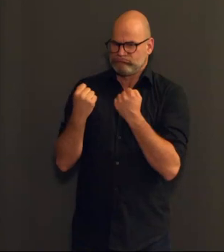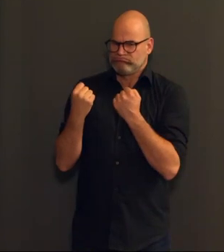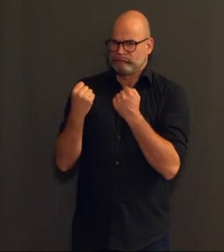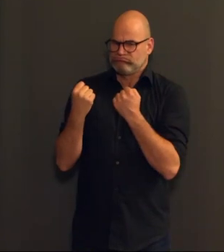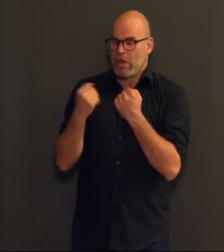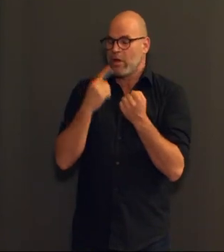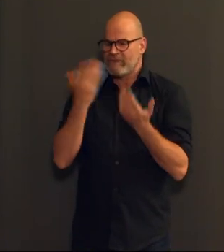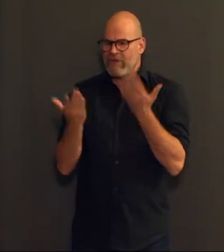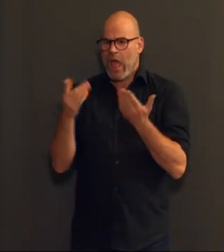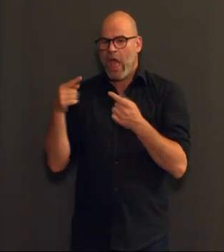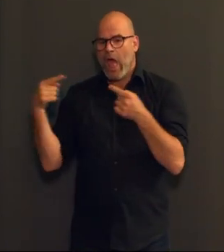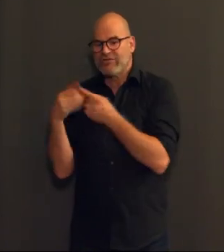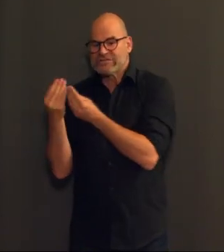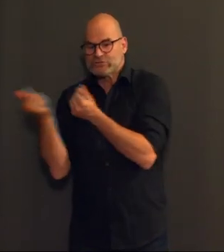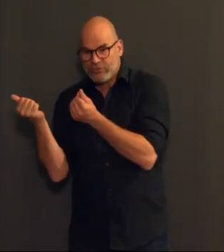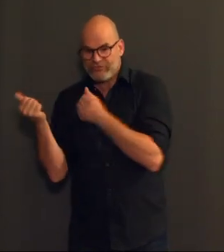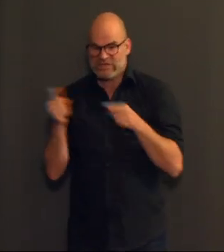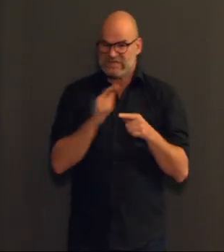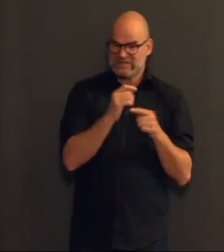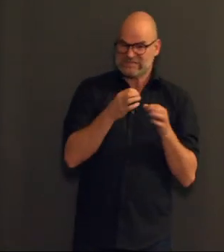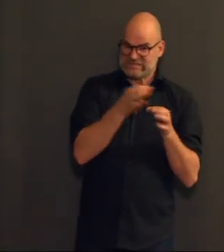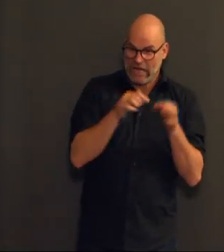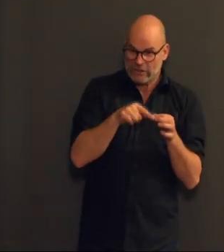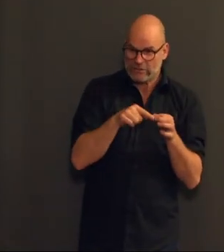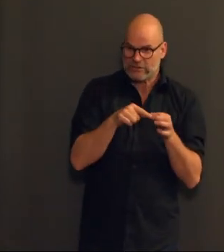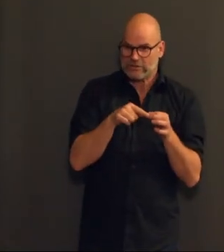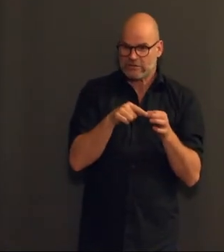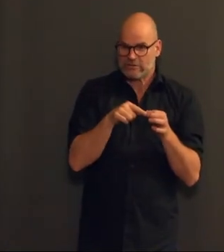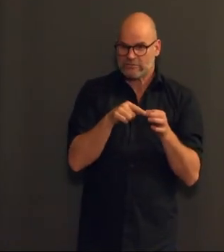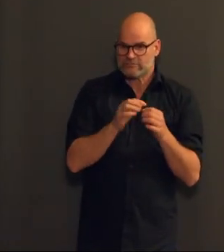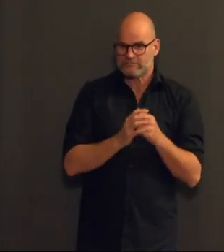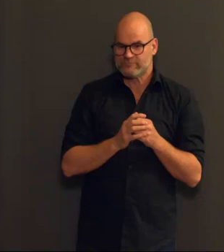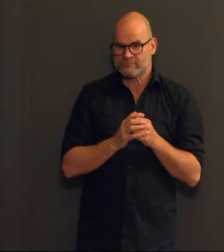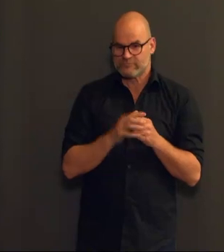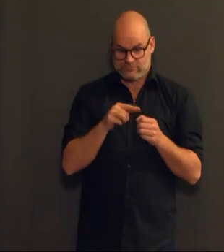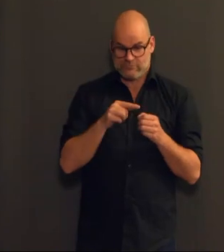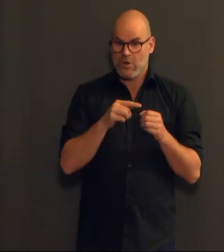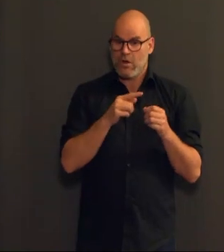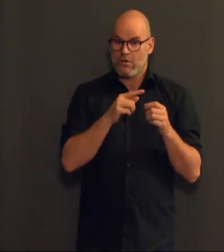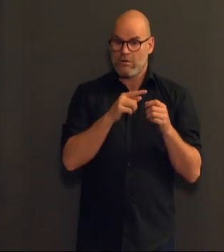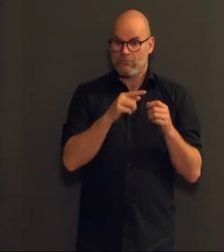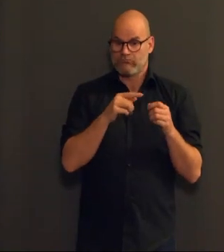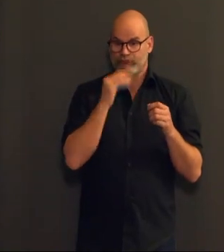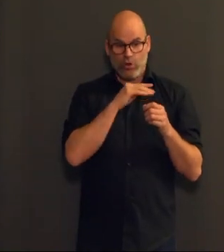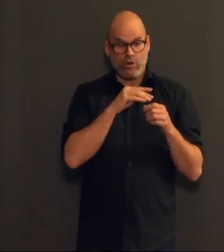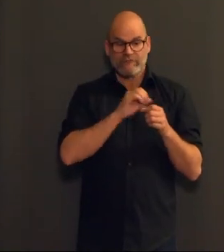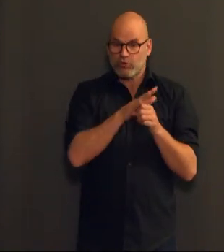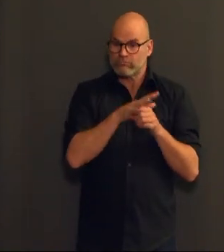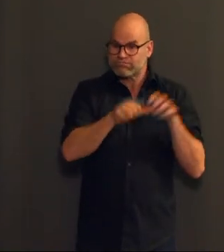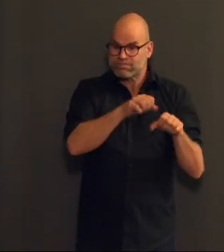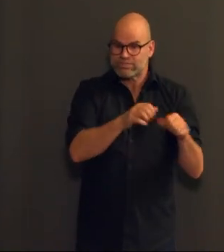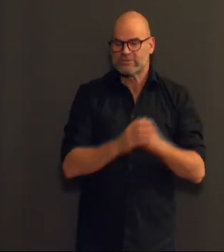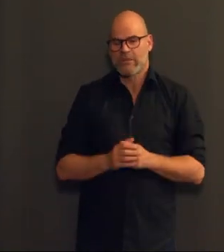antistoffen, kunnen het virus niet van in het begin onderscheppen, maar ze kunnen het wel controleren, zodanig dat we minder of niet